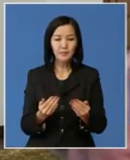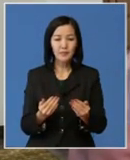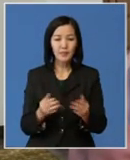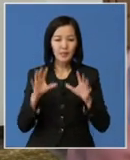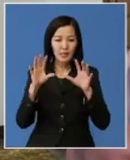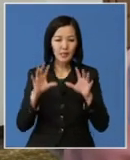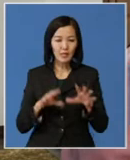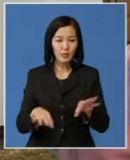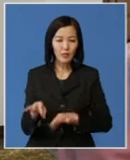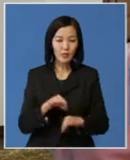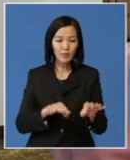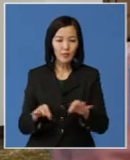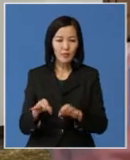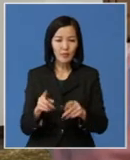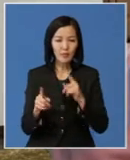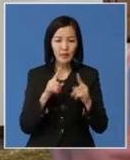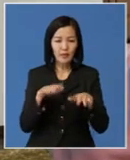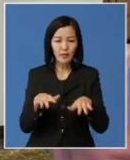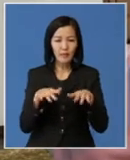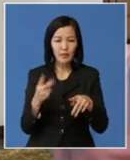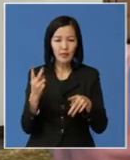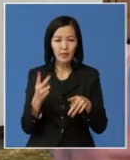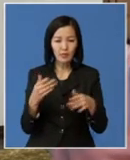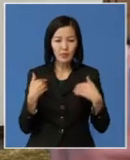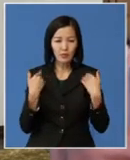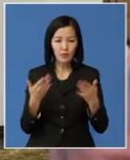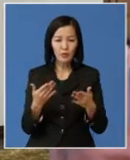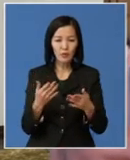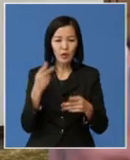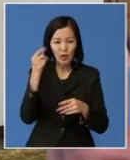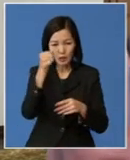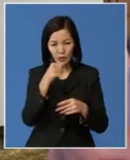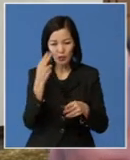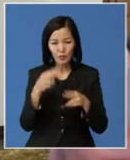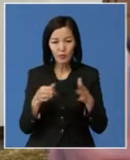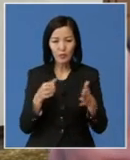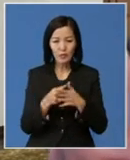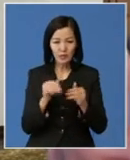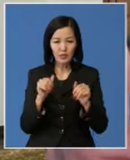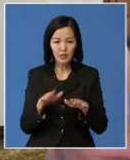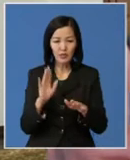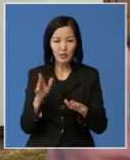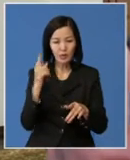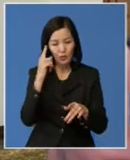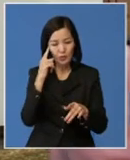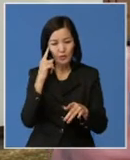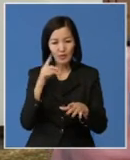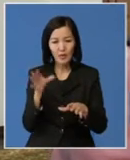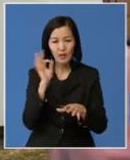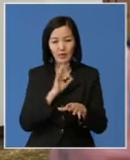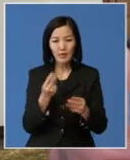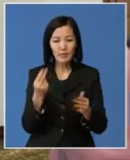Заң жобасы парламенттің екінші оқылымына ұсынылып отыр. Жыл соңына дейін оны қабылдайды деген ойдамыз. Сонда дәрі